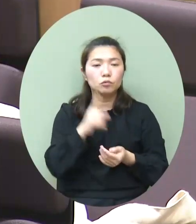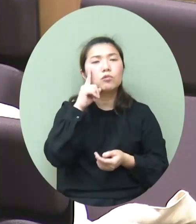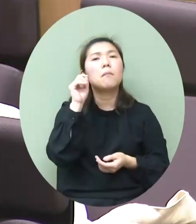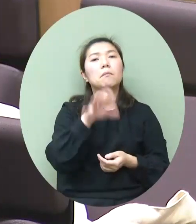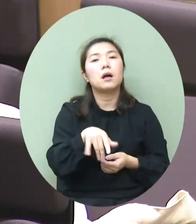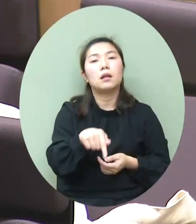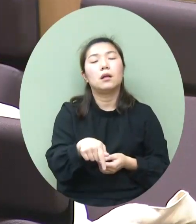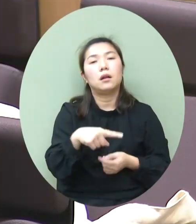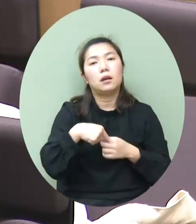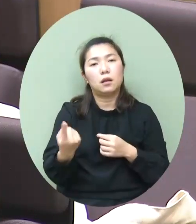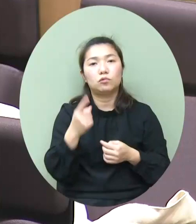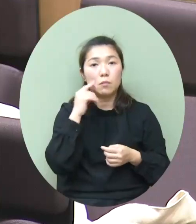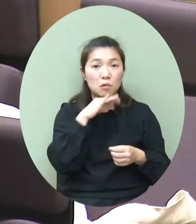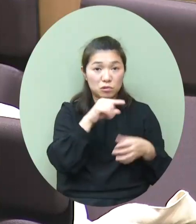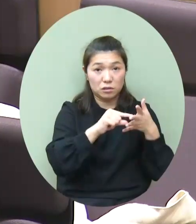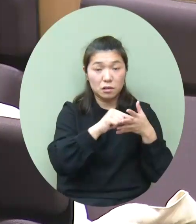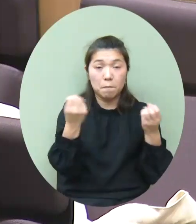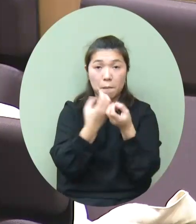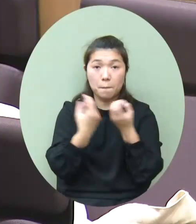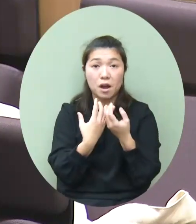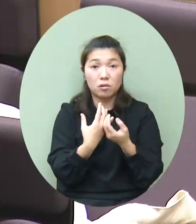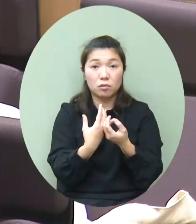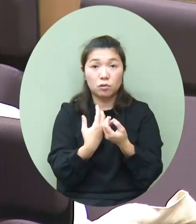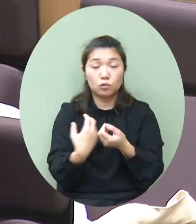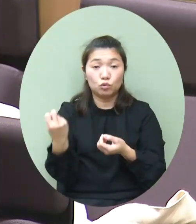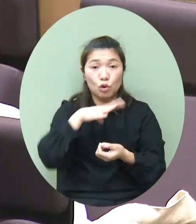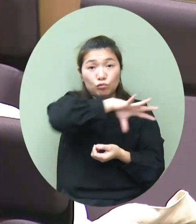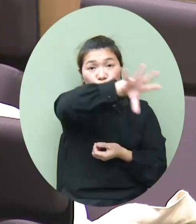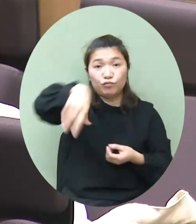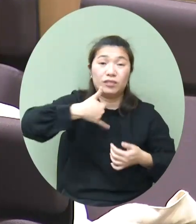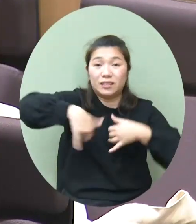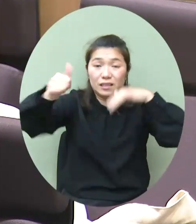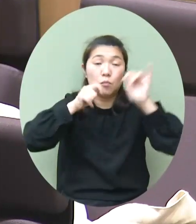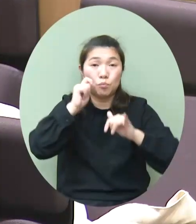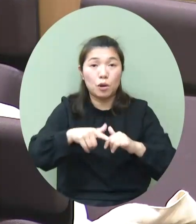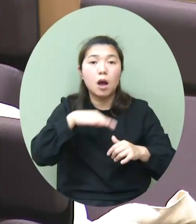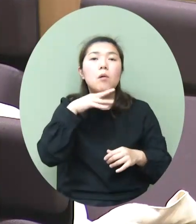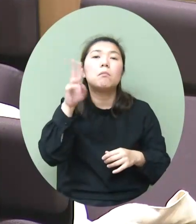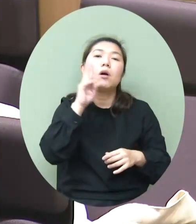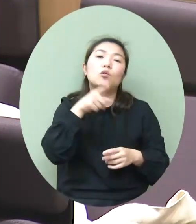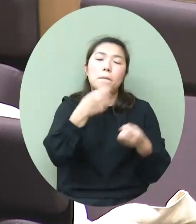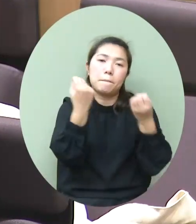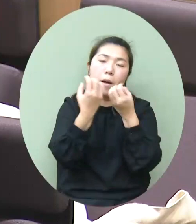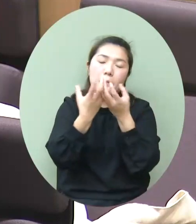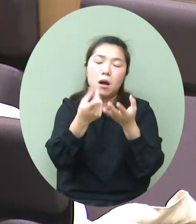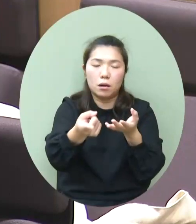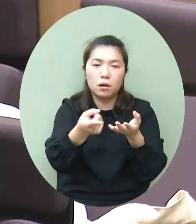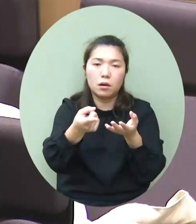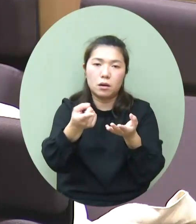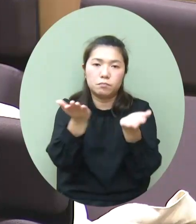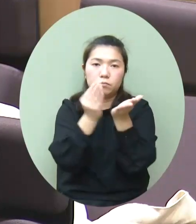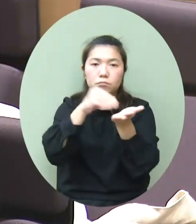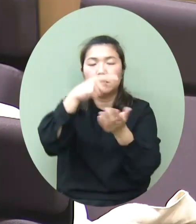呢？另外，就算院舍有爆发，也不会全面爆发撤